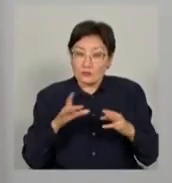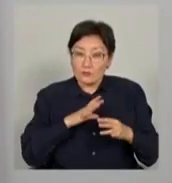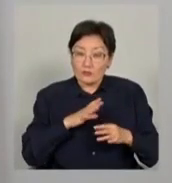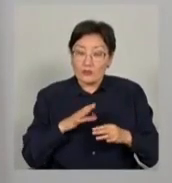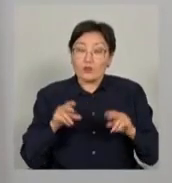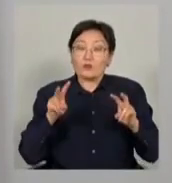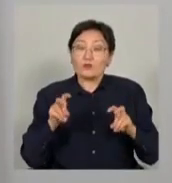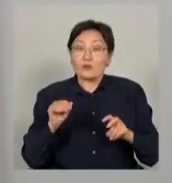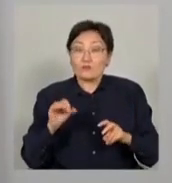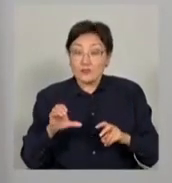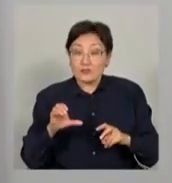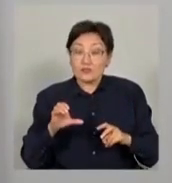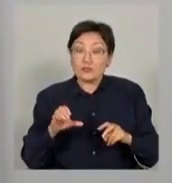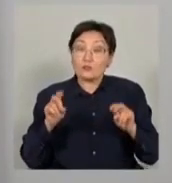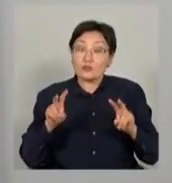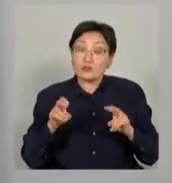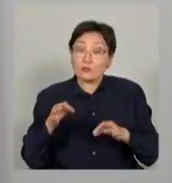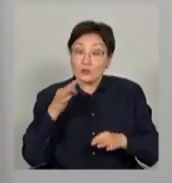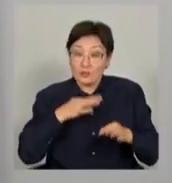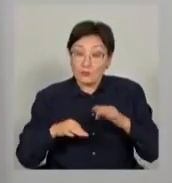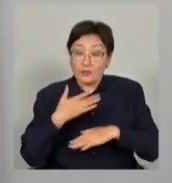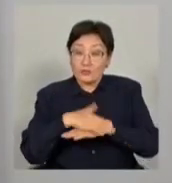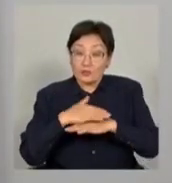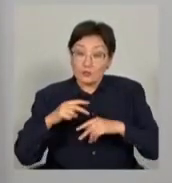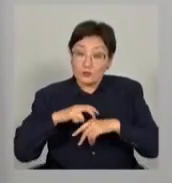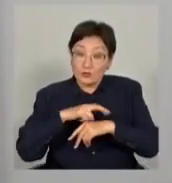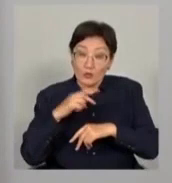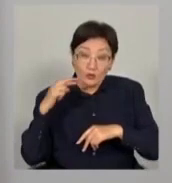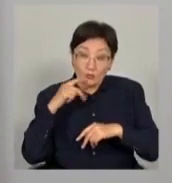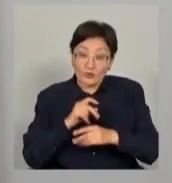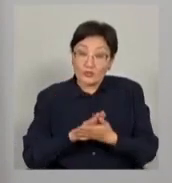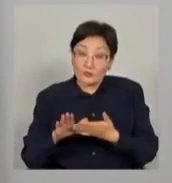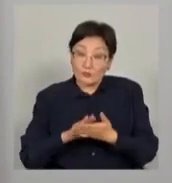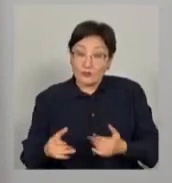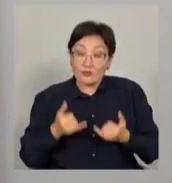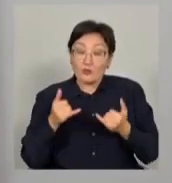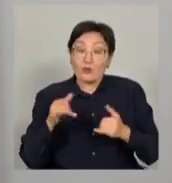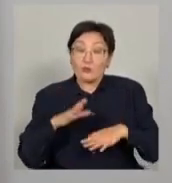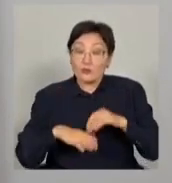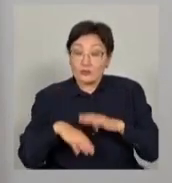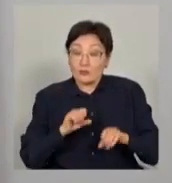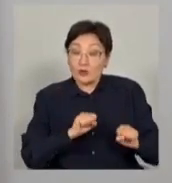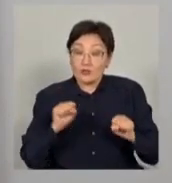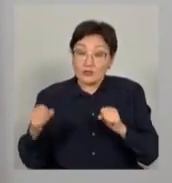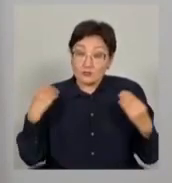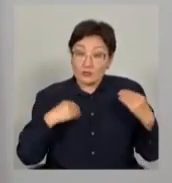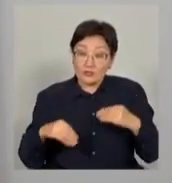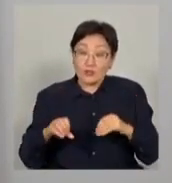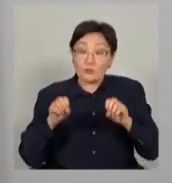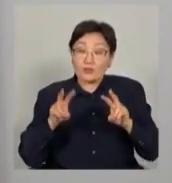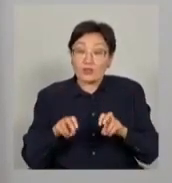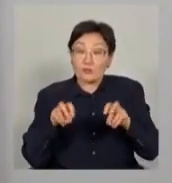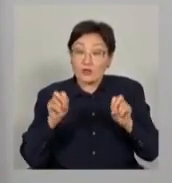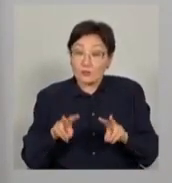фас. Предназначен. Фас деп аталатын препарат даладағы жәндіктерді улауға арналған, оны тәжірибесі бар қорғаныс құралдарымен қамтылған